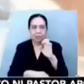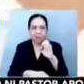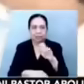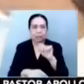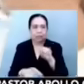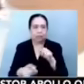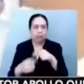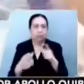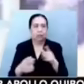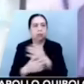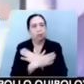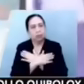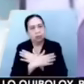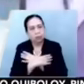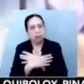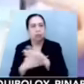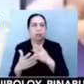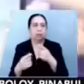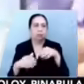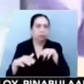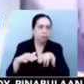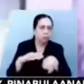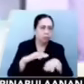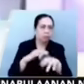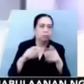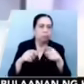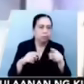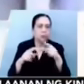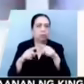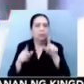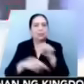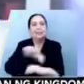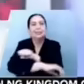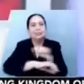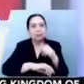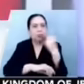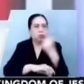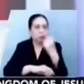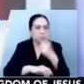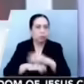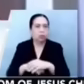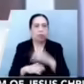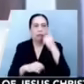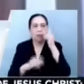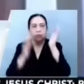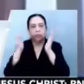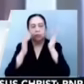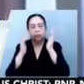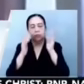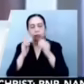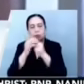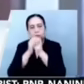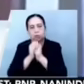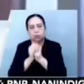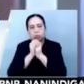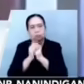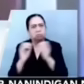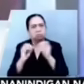papahingahan. Then, papasok ka dito. Diyan na po yung stage namin, pulpit namin for the service of worship. Hindi po yun. Wala pong lagusan dyan,